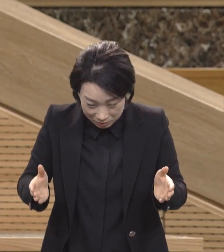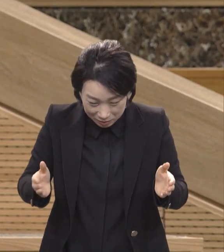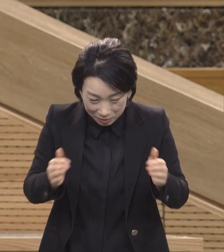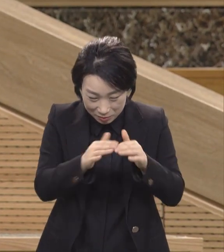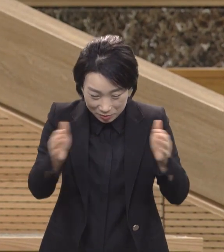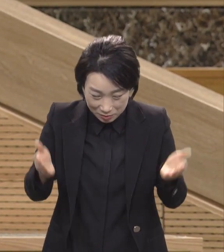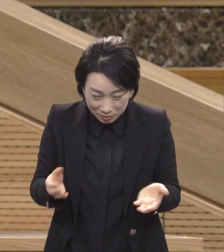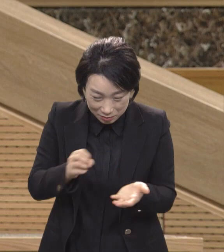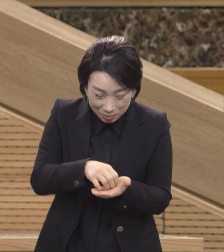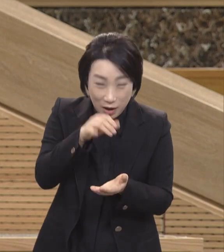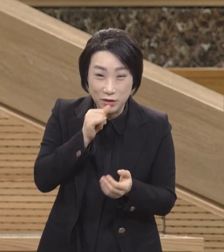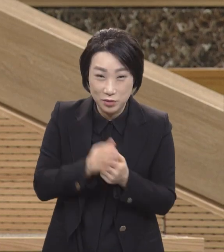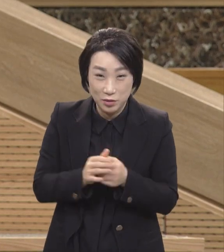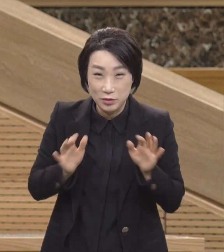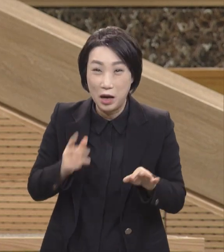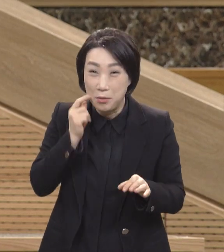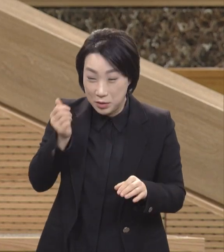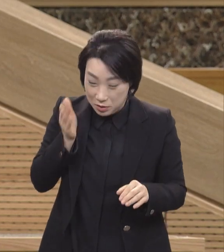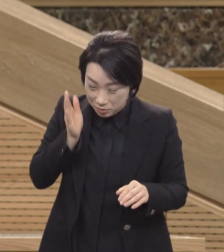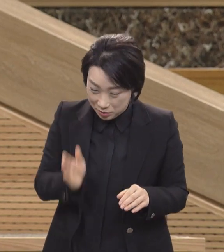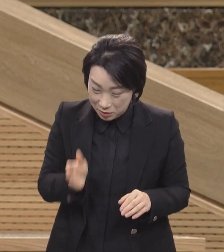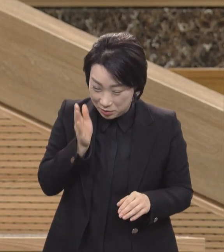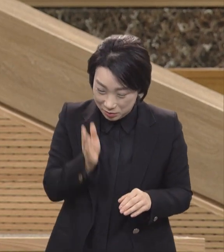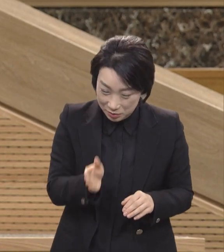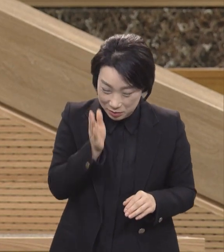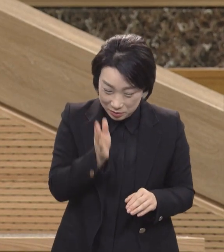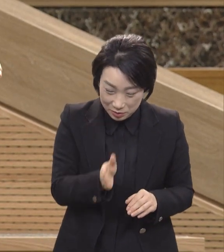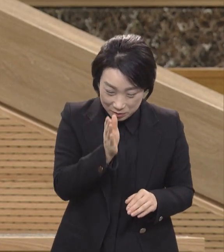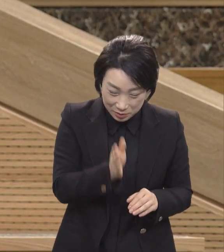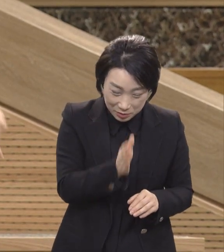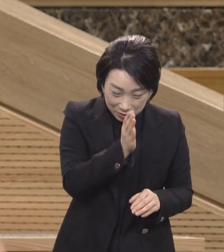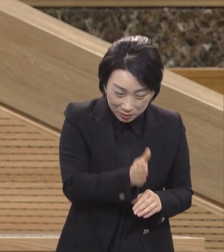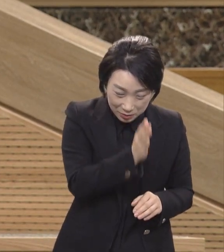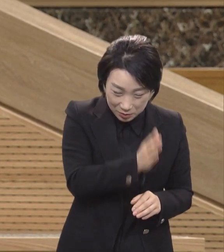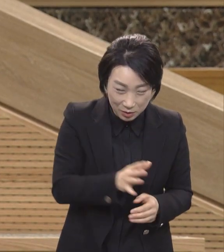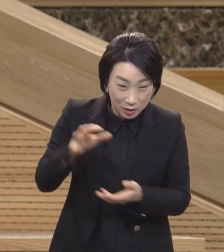있는데 이 토막토막 다 끊어가고 오셨는데